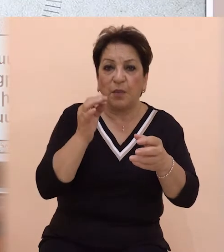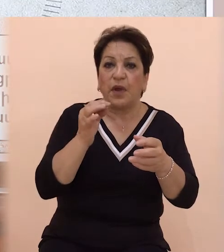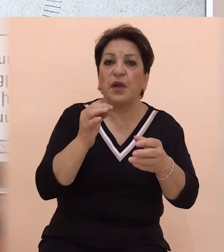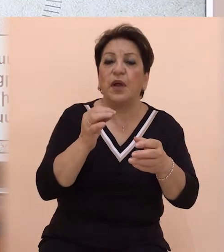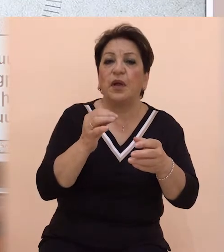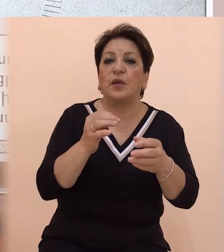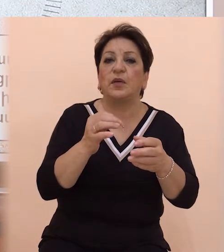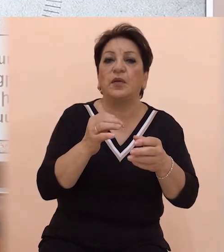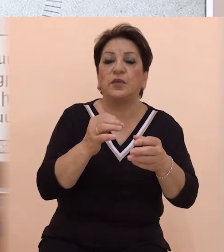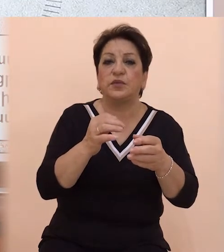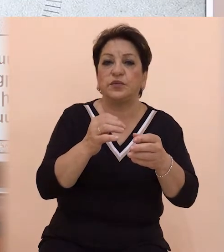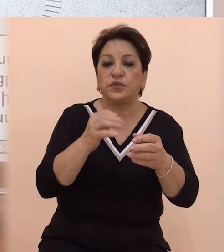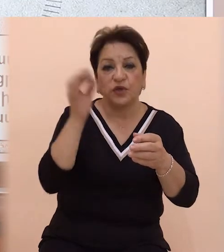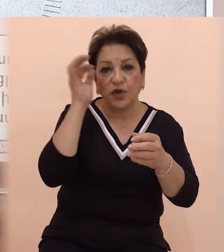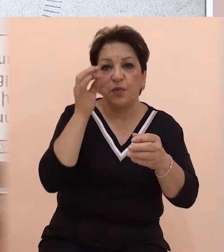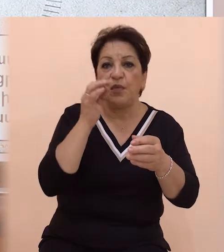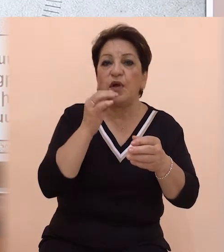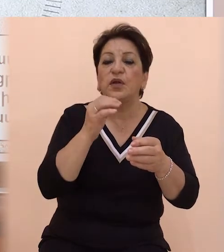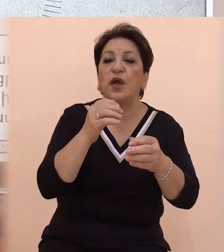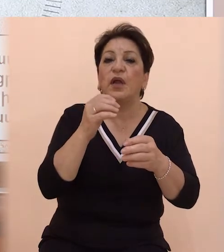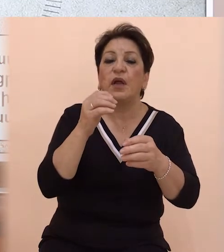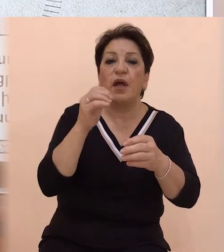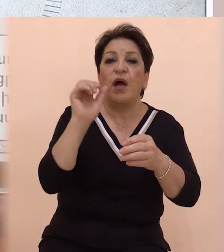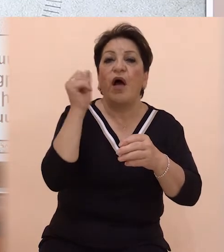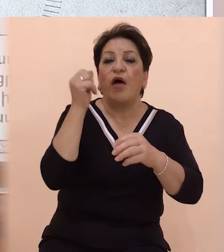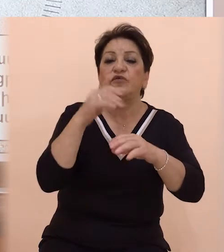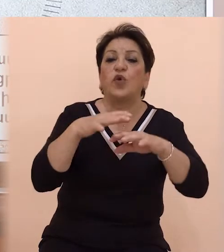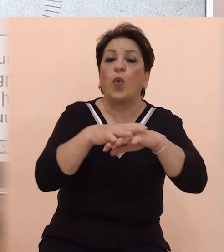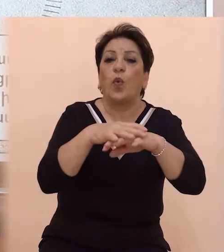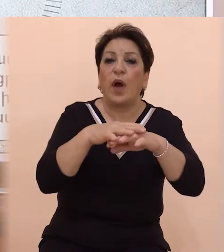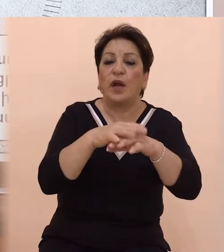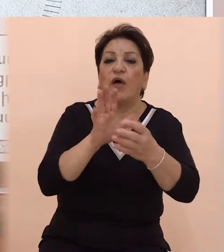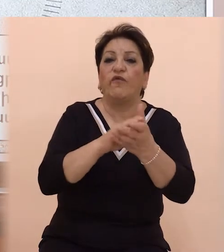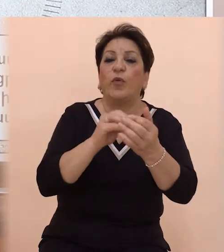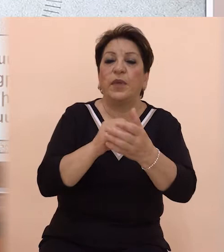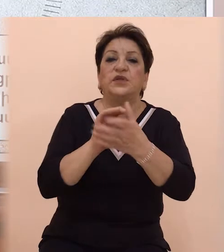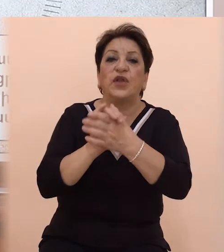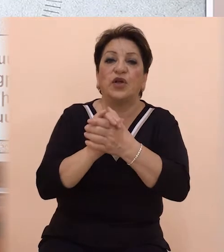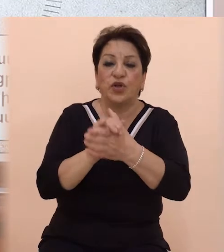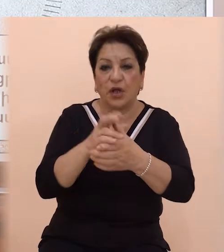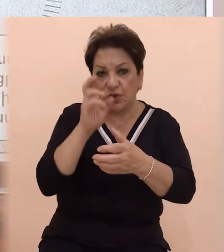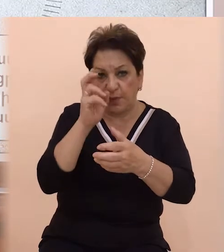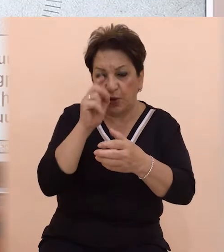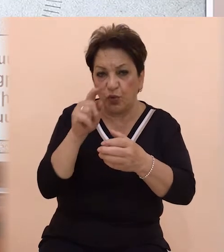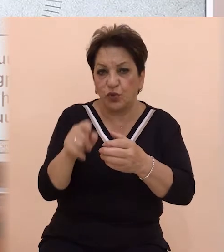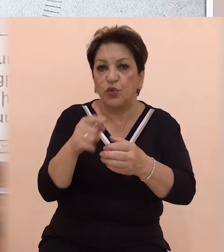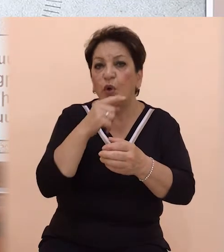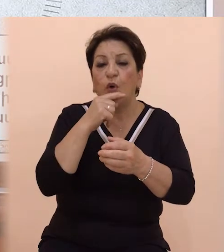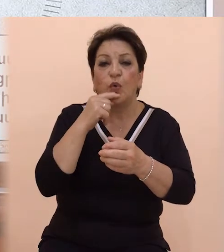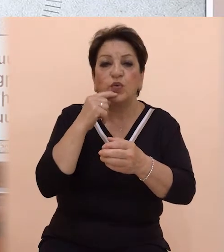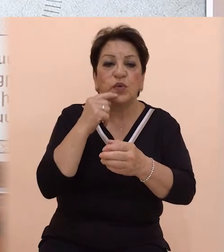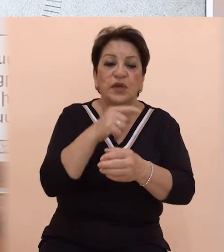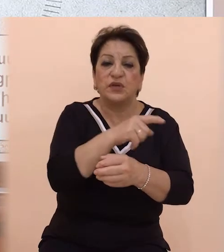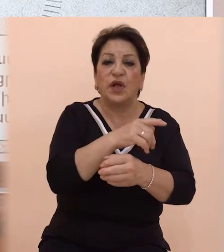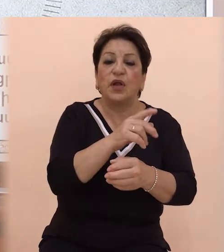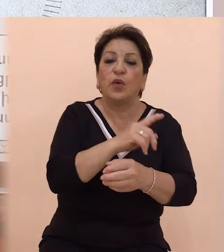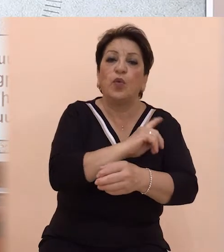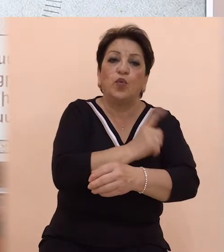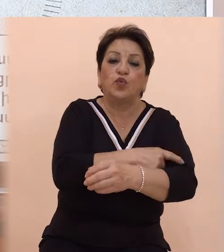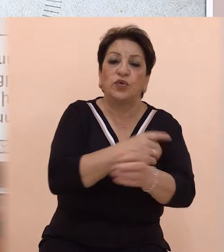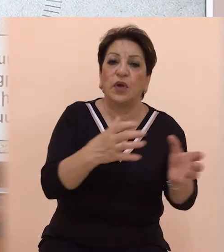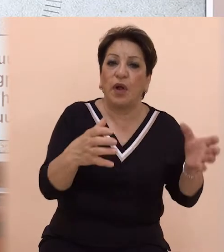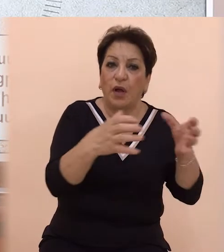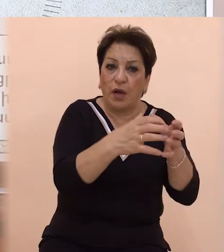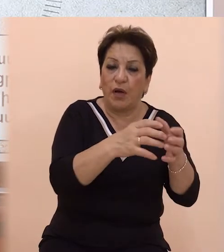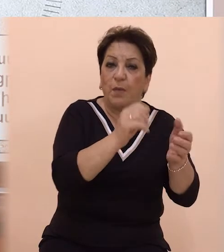անվերապահ աջակտություն էր հայտնել ավսրող ունգարյային, որպես դաշնակից երգիր, Հուսաստանի ուժերի մոբիլիզացման